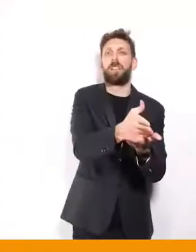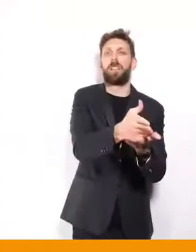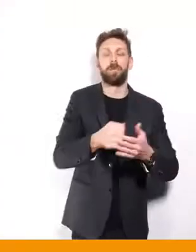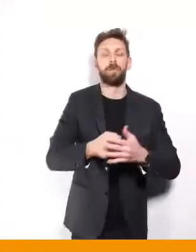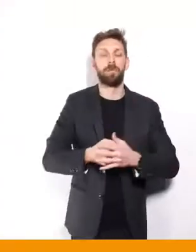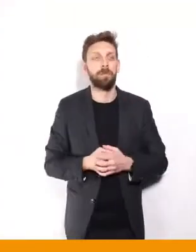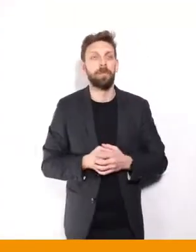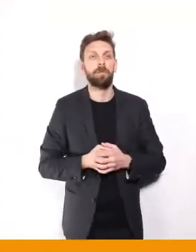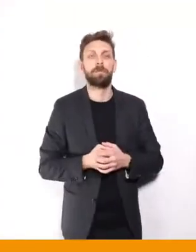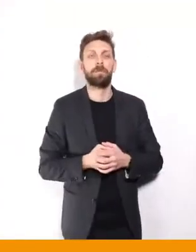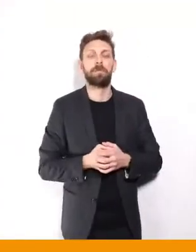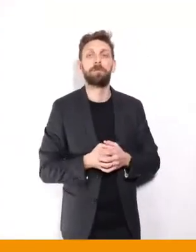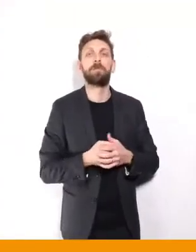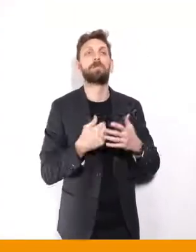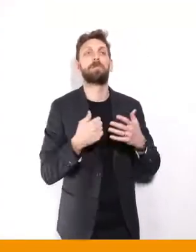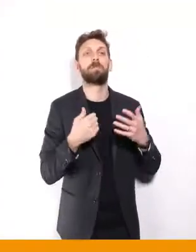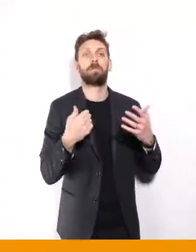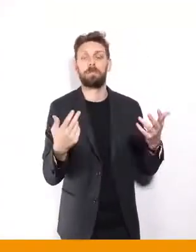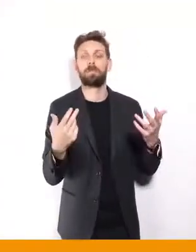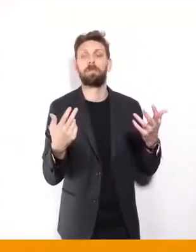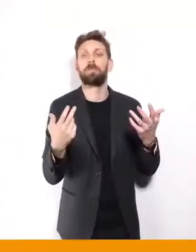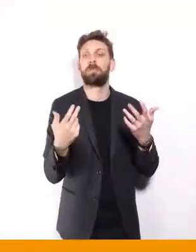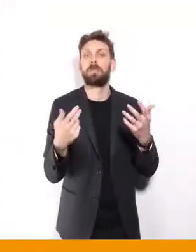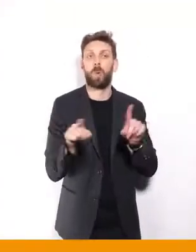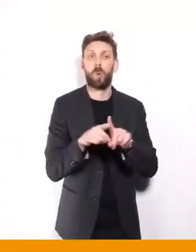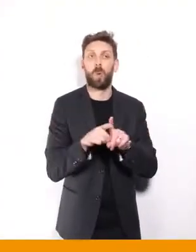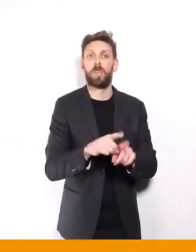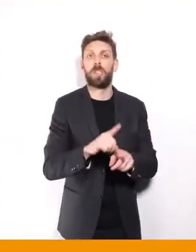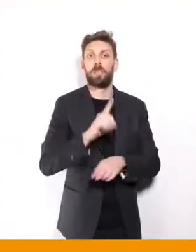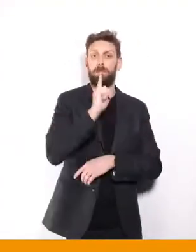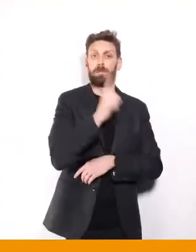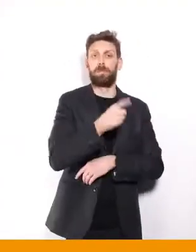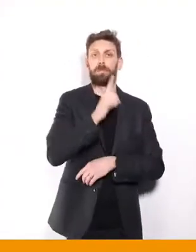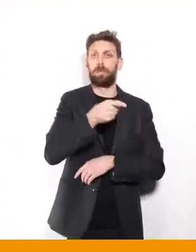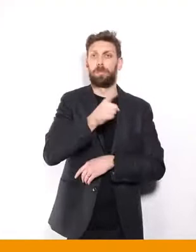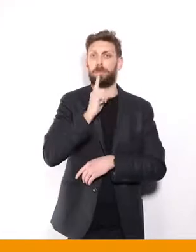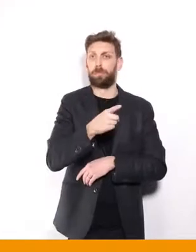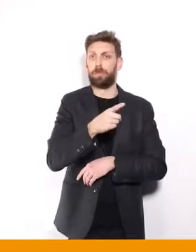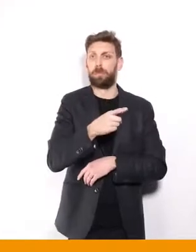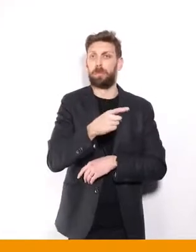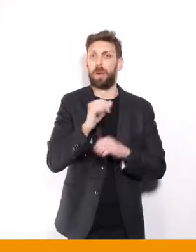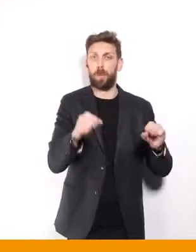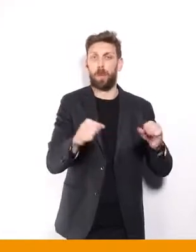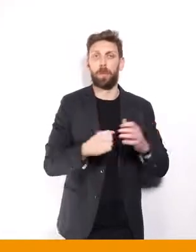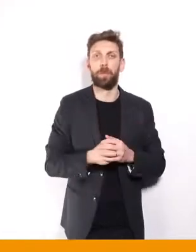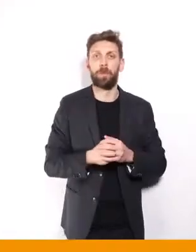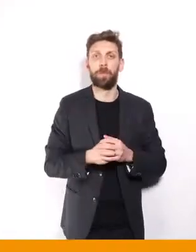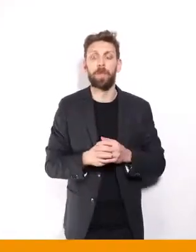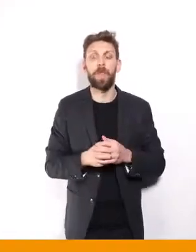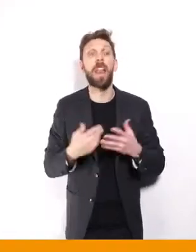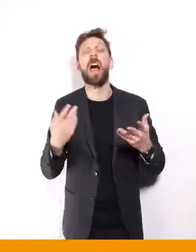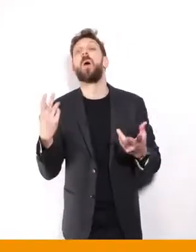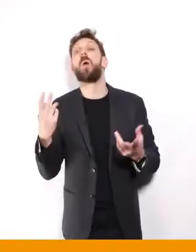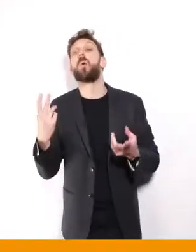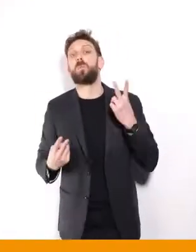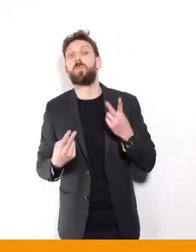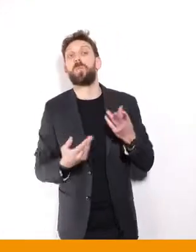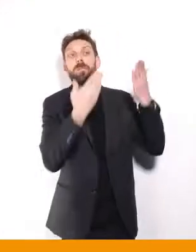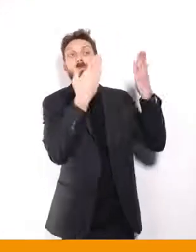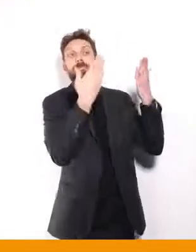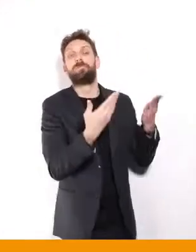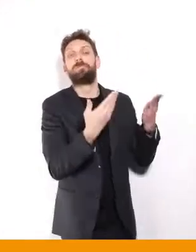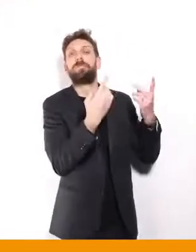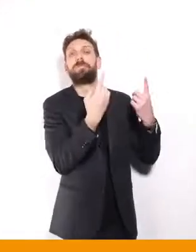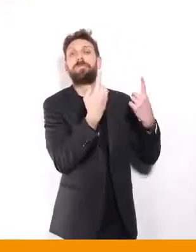à formuler des injonctions. Ce qui manque peut-être aujourd'hui à la défenseur des droits, mais là,